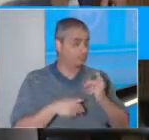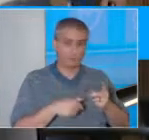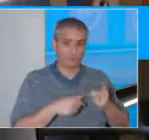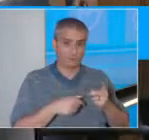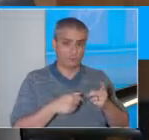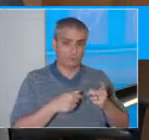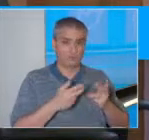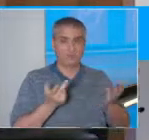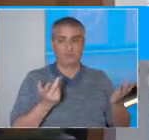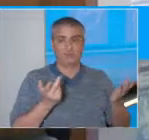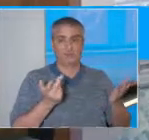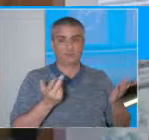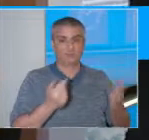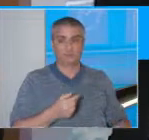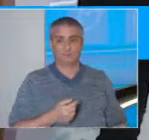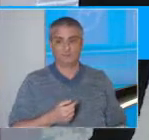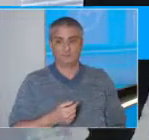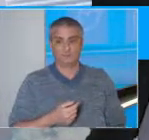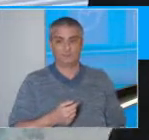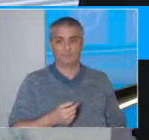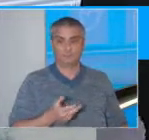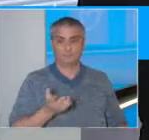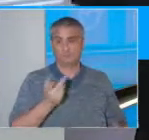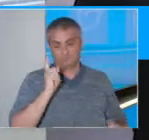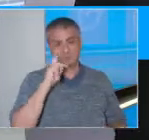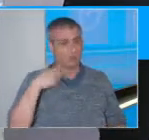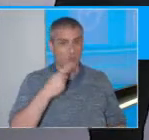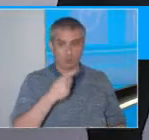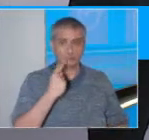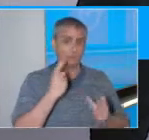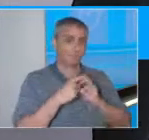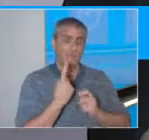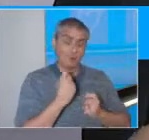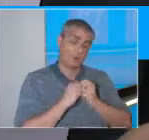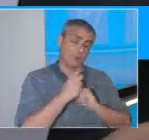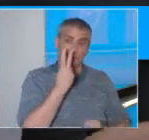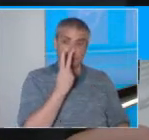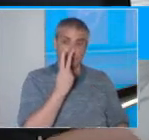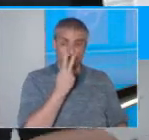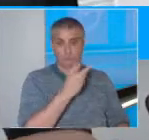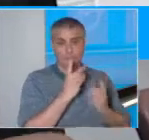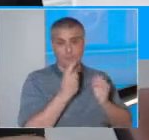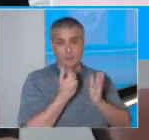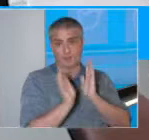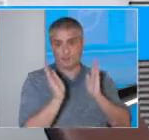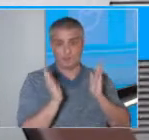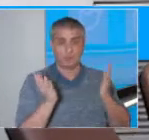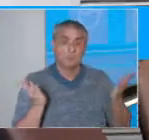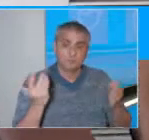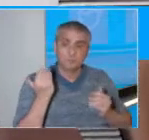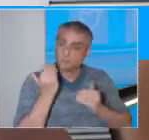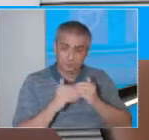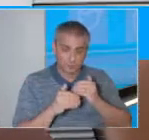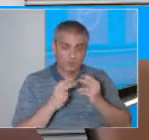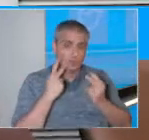דבר הסירו את המועמדות שלהם. עוד יכול להיות שיש מפלגה אחת, אולי שתיים, שהן בדרך. בסופו של